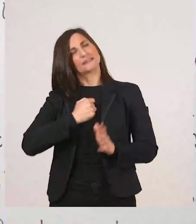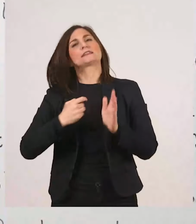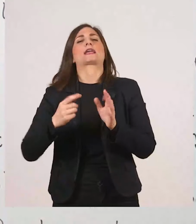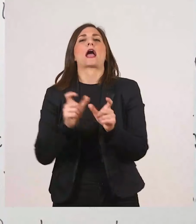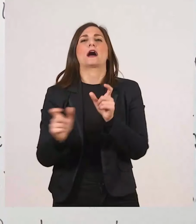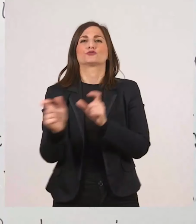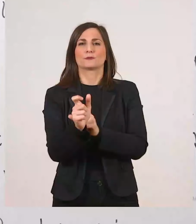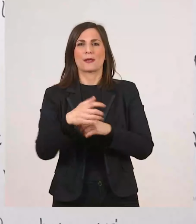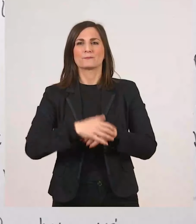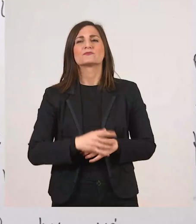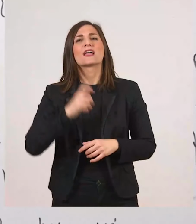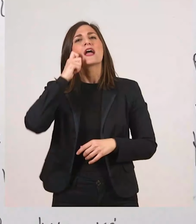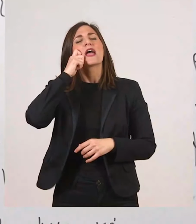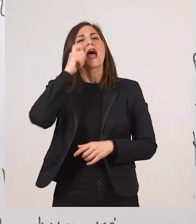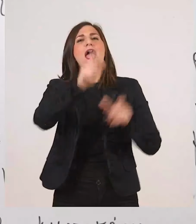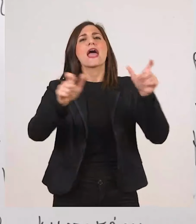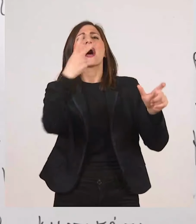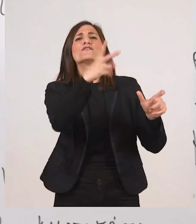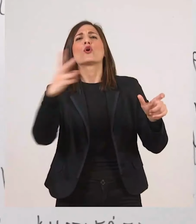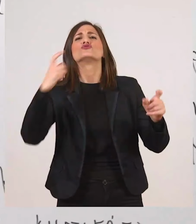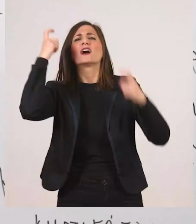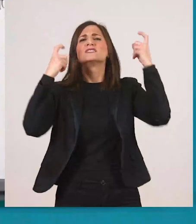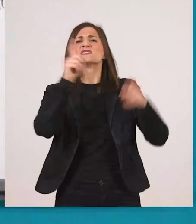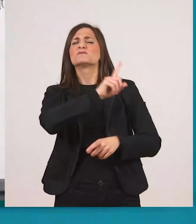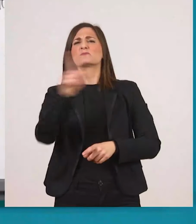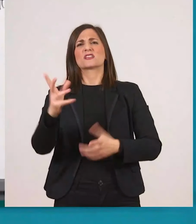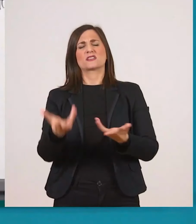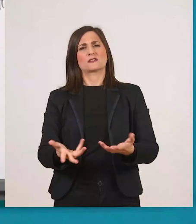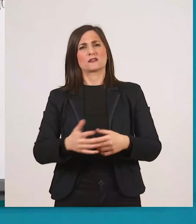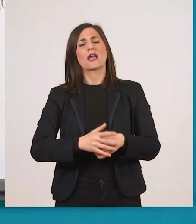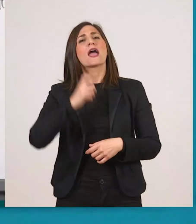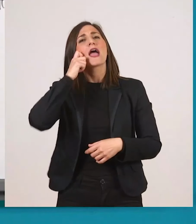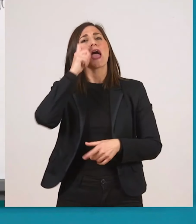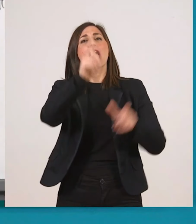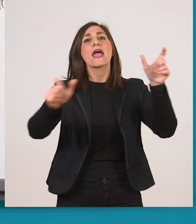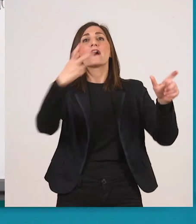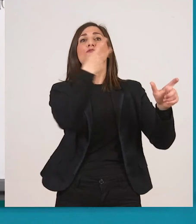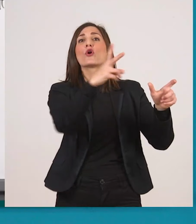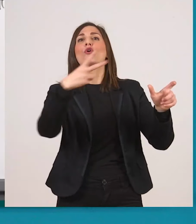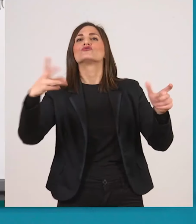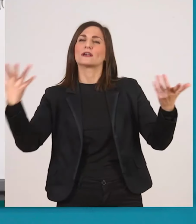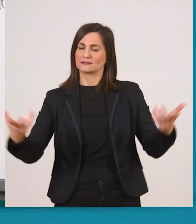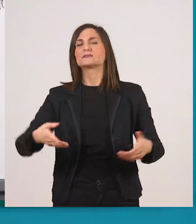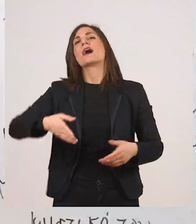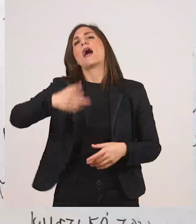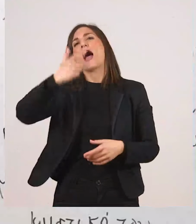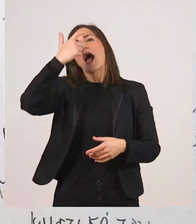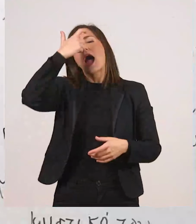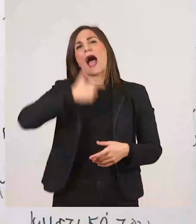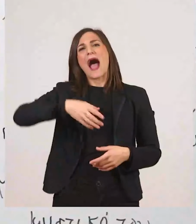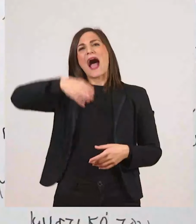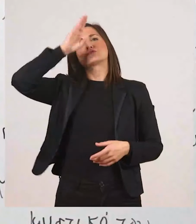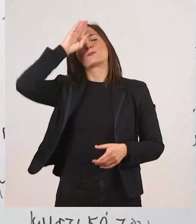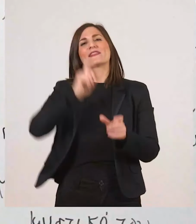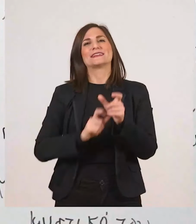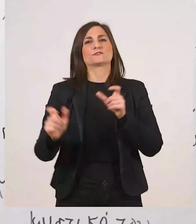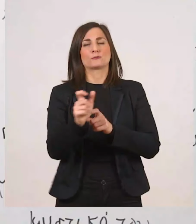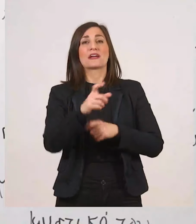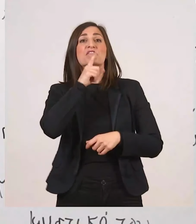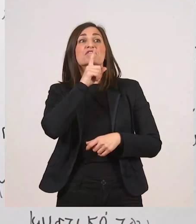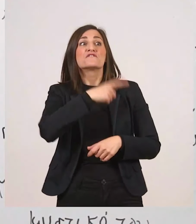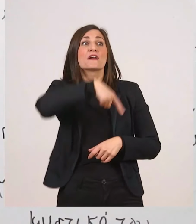ωραία. Μη σκέφτεστε μόνο τον εαυτό σας. Φυσικά, τον εαυτό σας. Αυτοπαθής αντωνυμία. Την